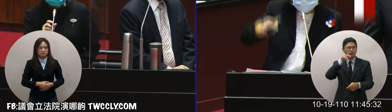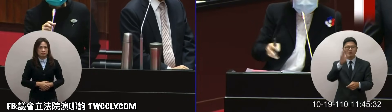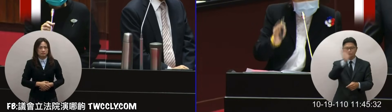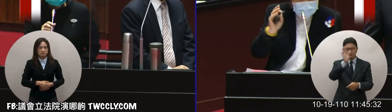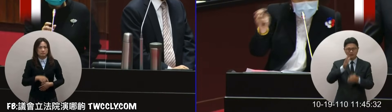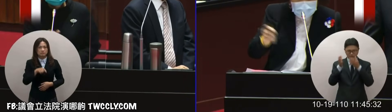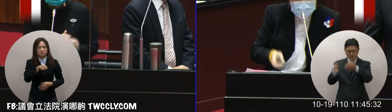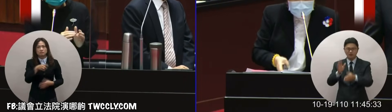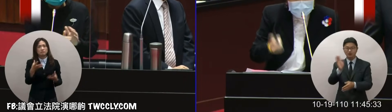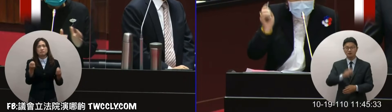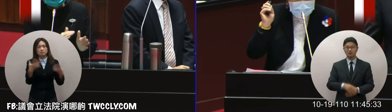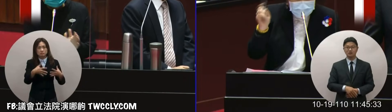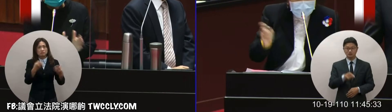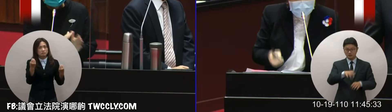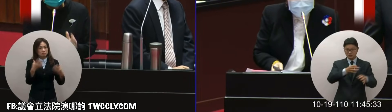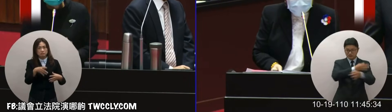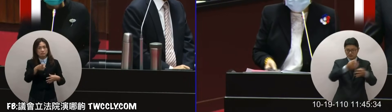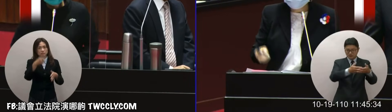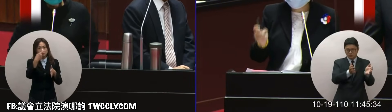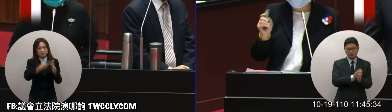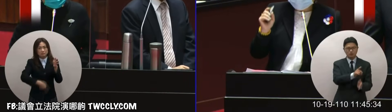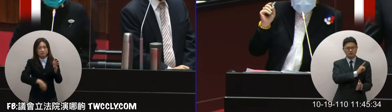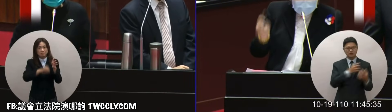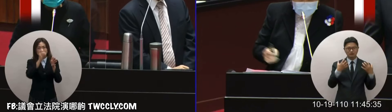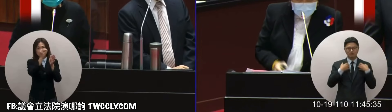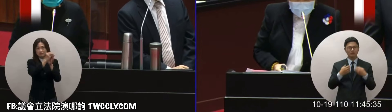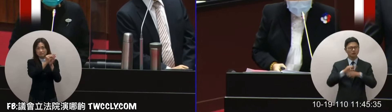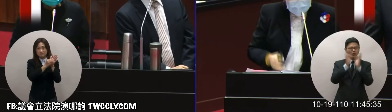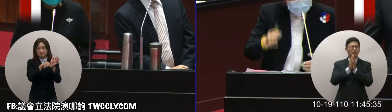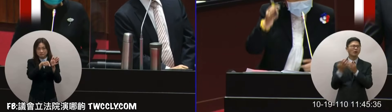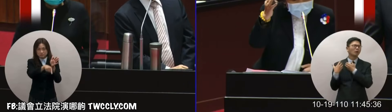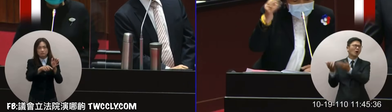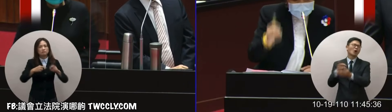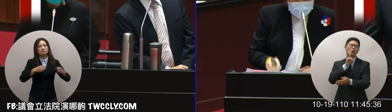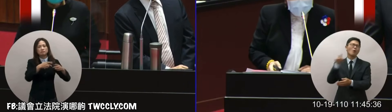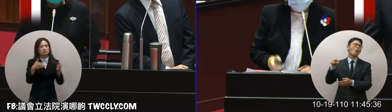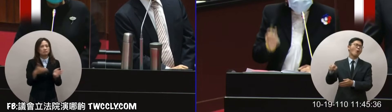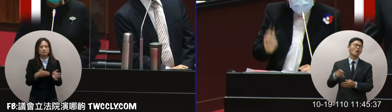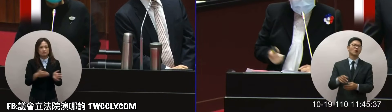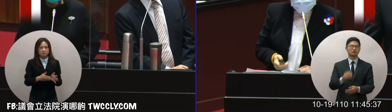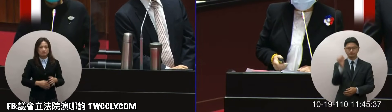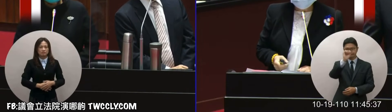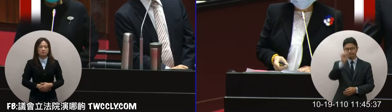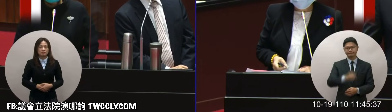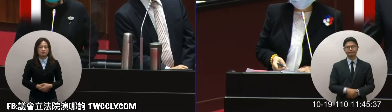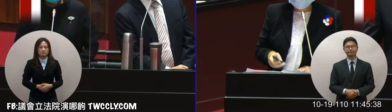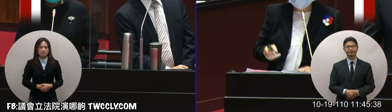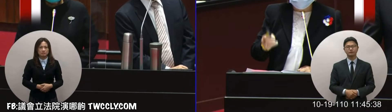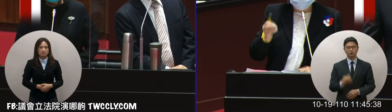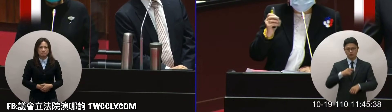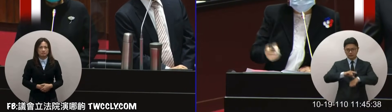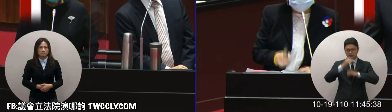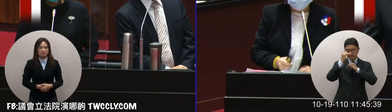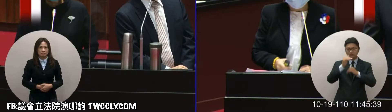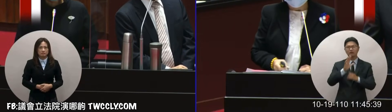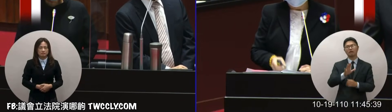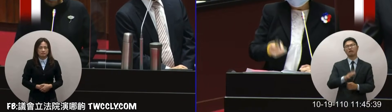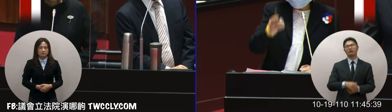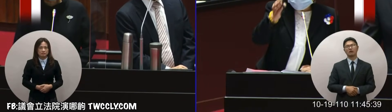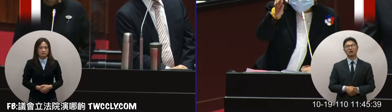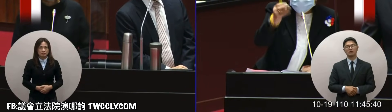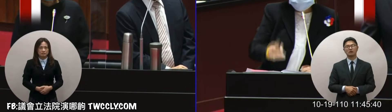高层次的，你不能够什么东西都推给厂商啦。 简体字又去修改了， 对，因为我的时间的关系啦，我知道